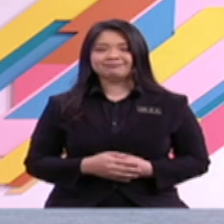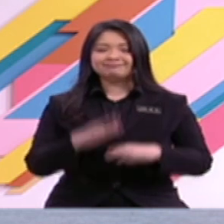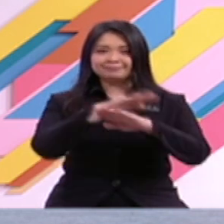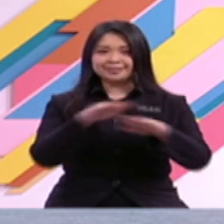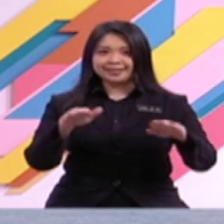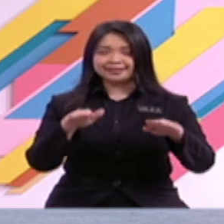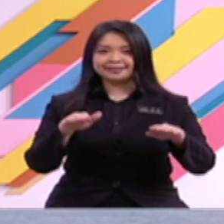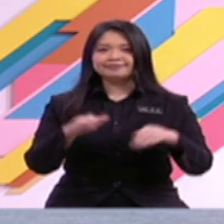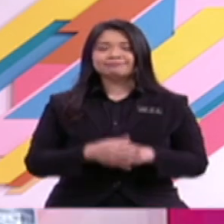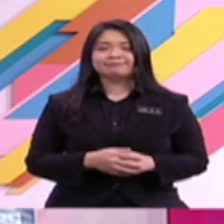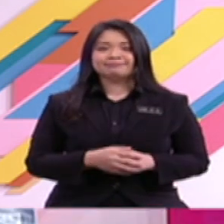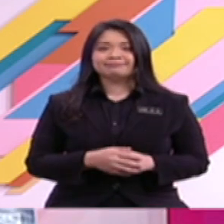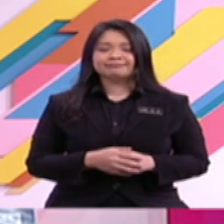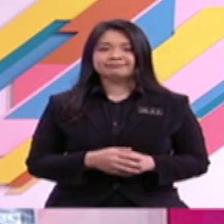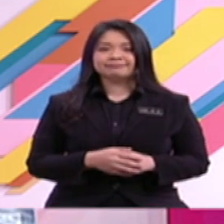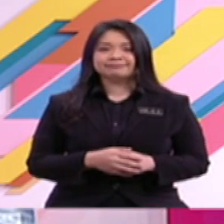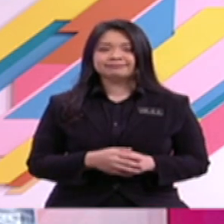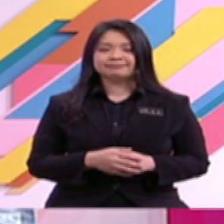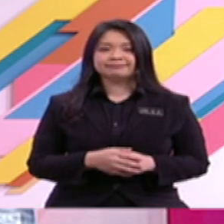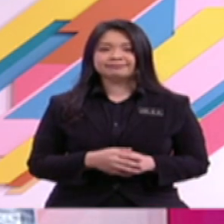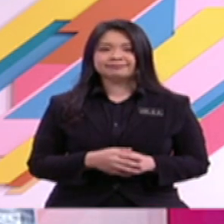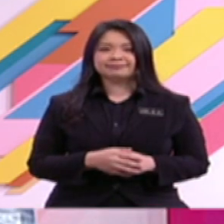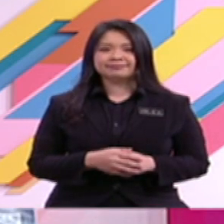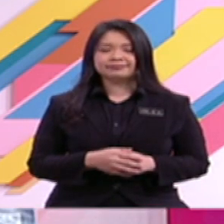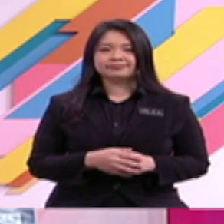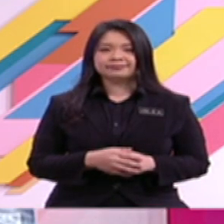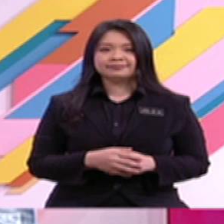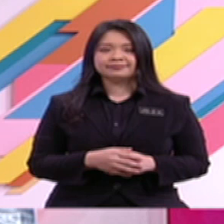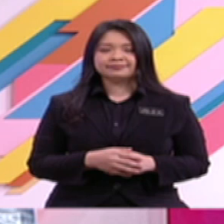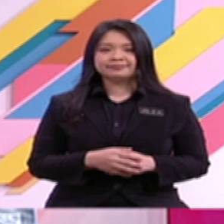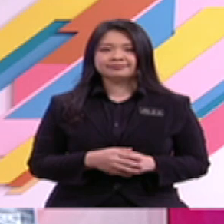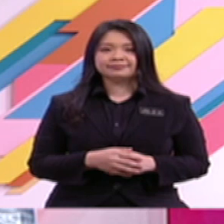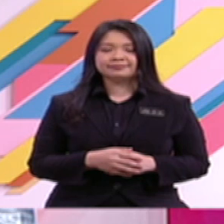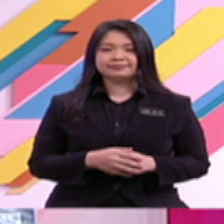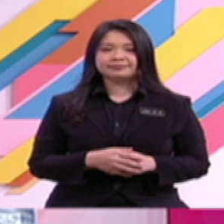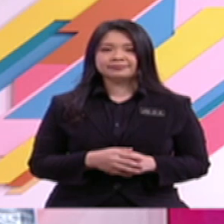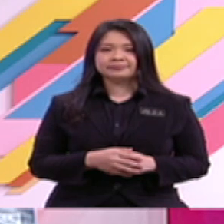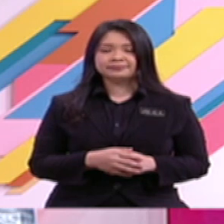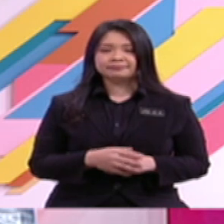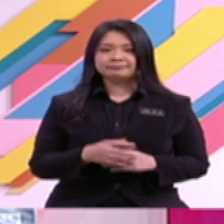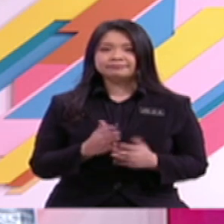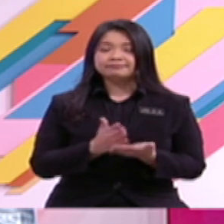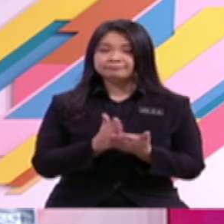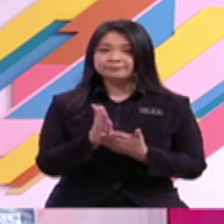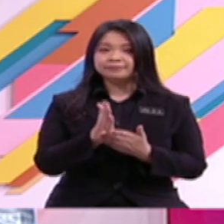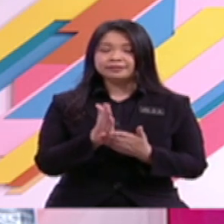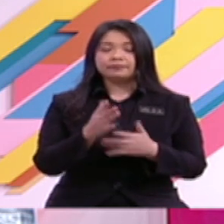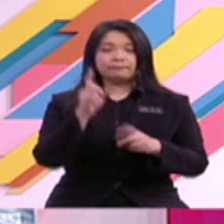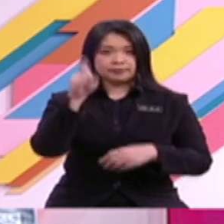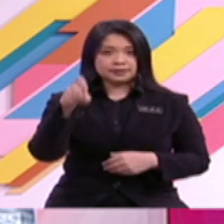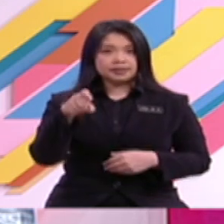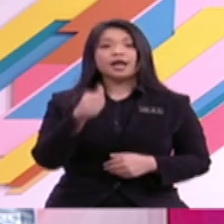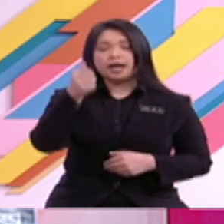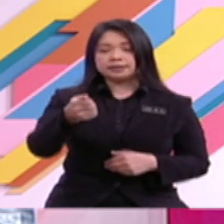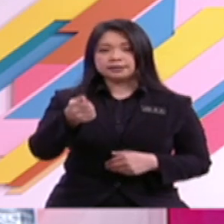jangan terus biarkan diri Anda dengan pelbagai masalah konflik 19 yang melanda ketika ini adek pastikan